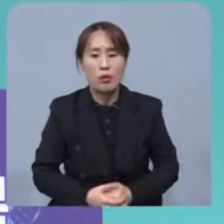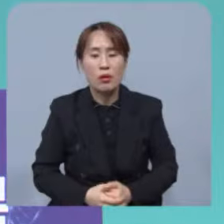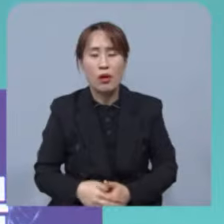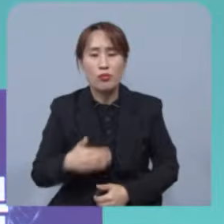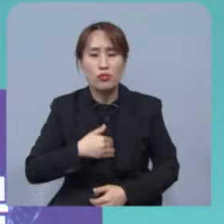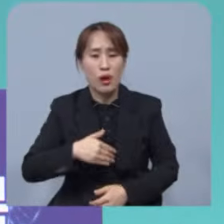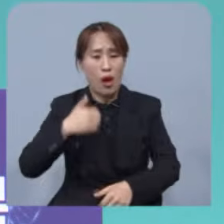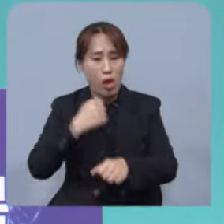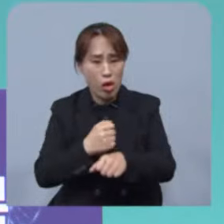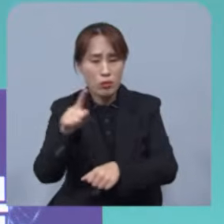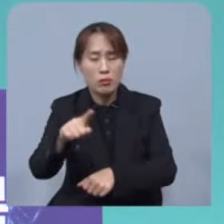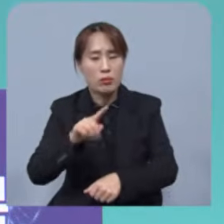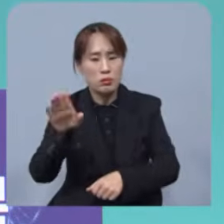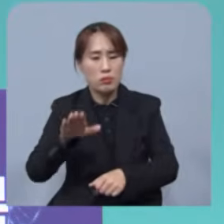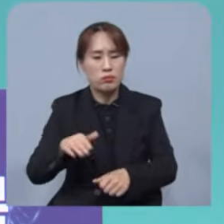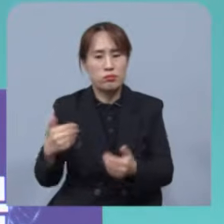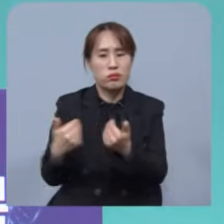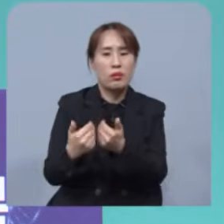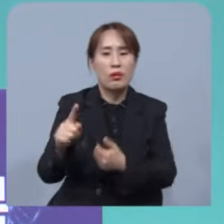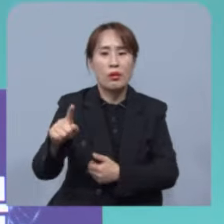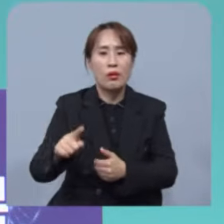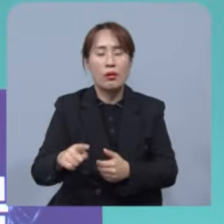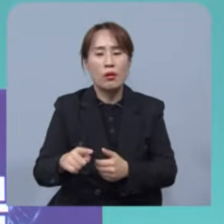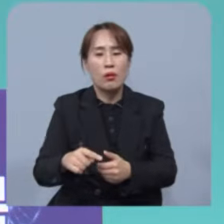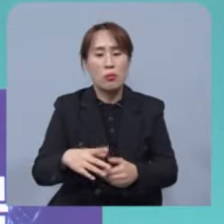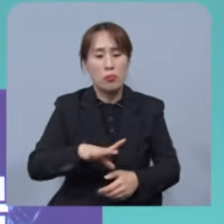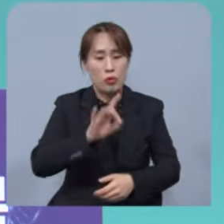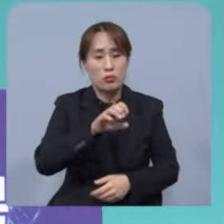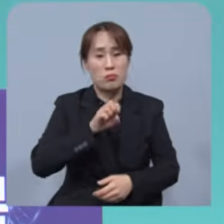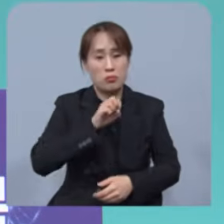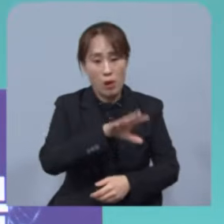와. 밀면 같이 가야 되는데.